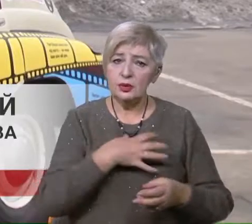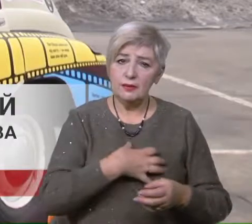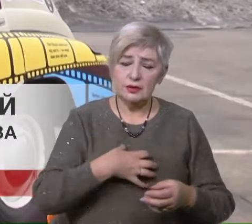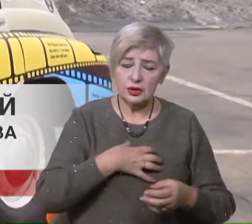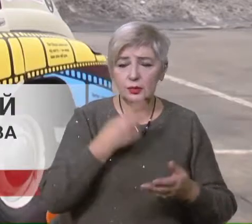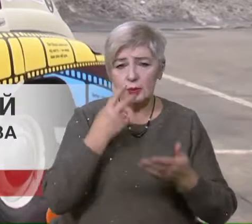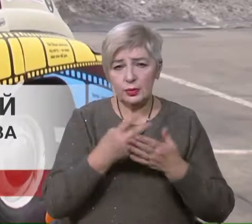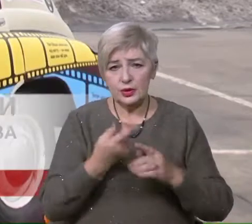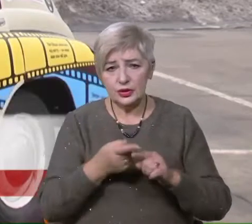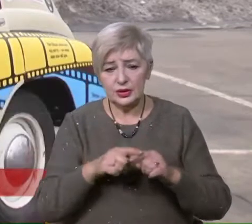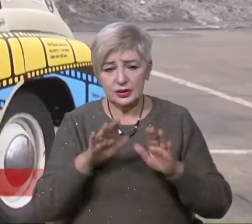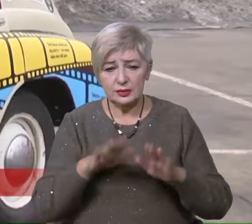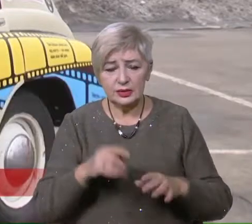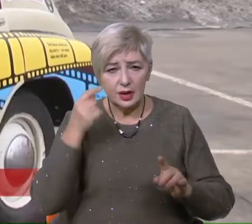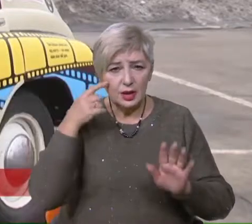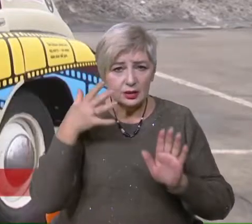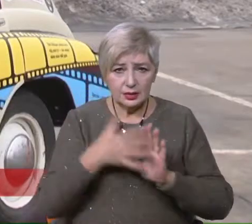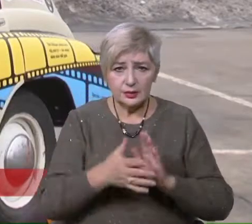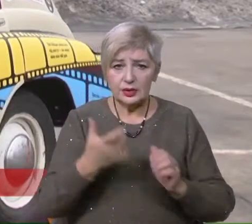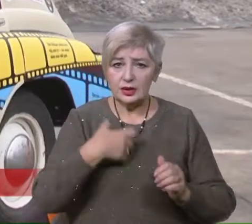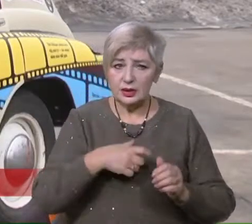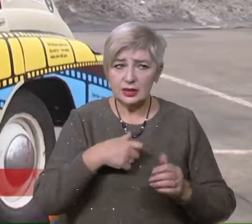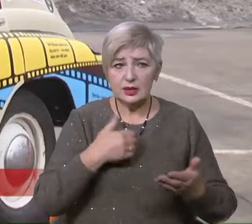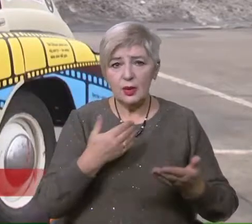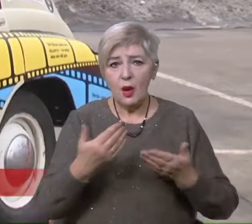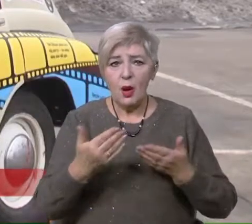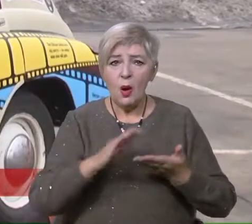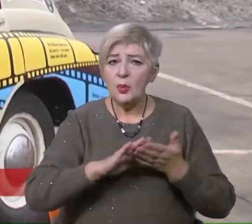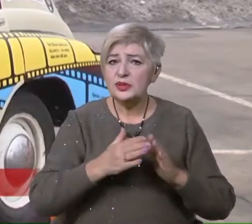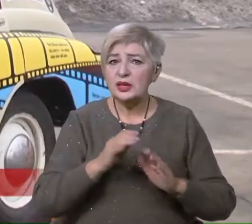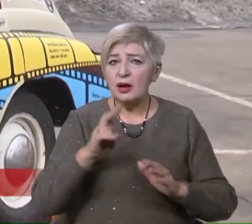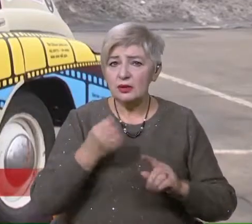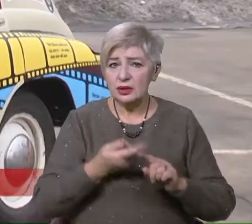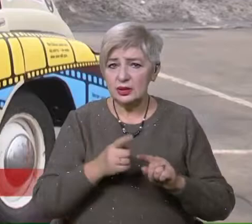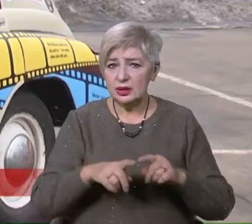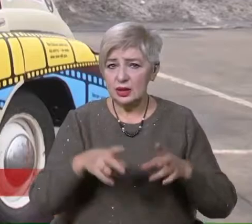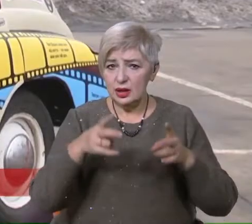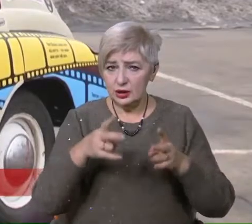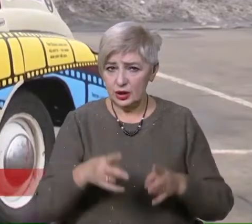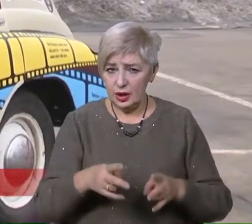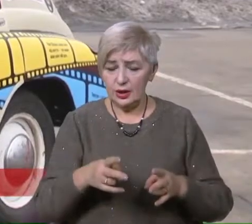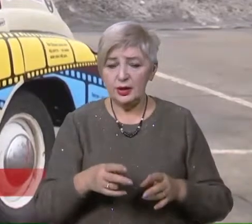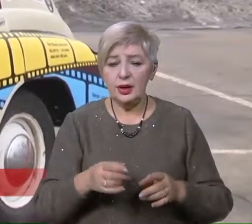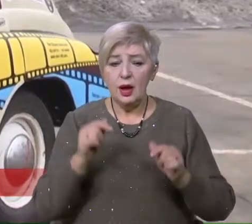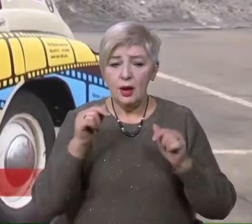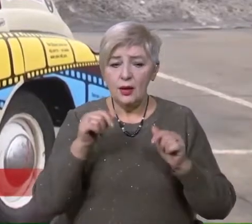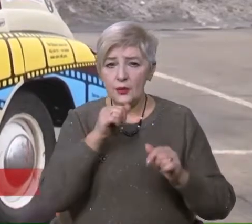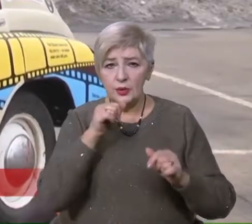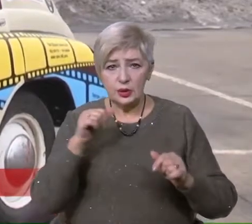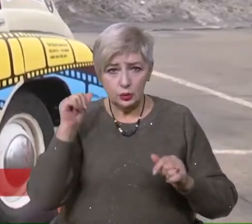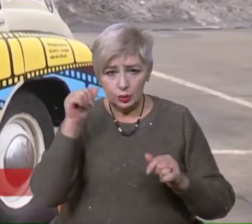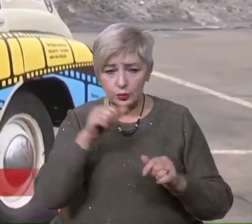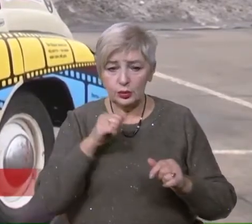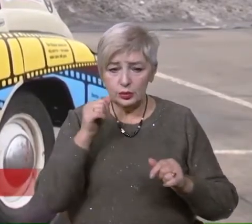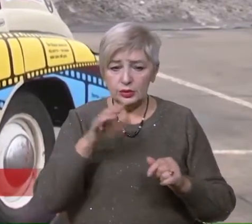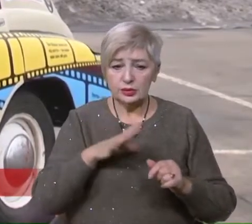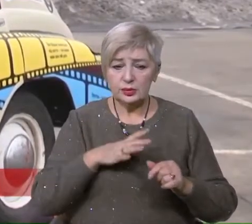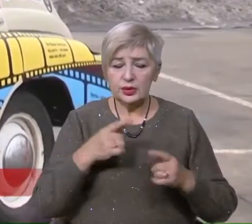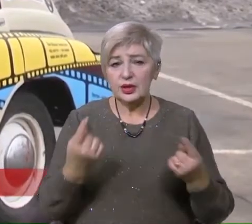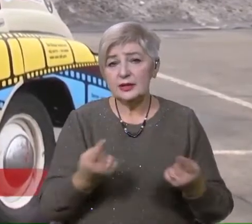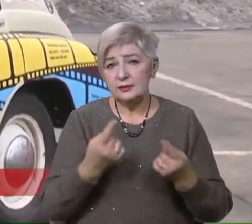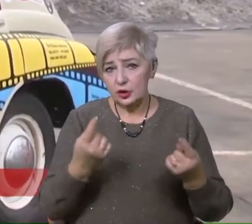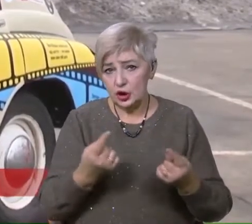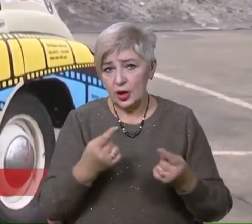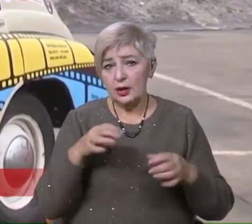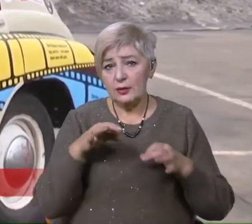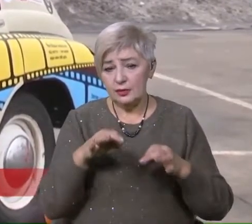зрозуміти для себе обставини цієї трагедії. Ну, а в минулому році ми були на звичайній автівці, а в цьому